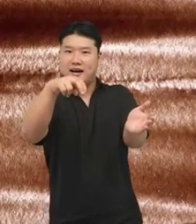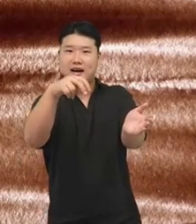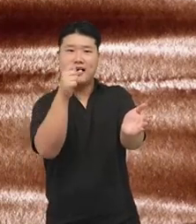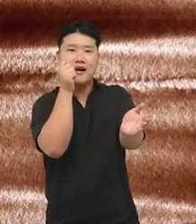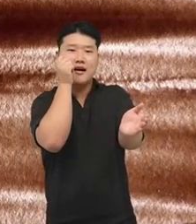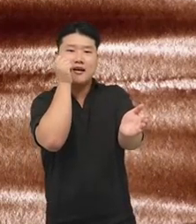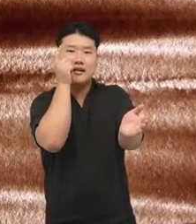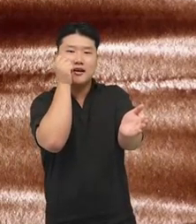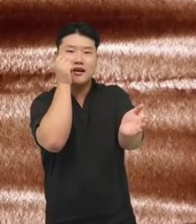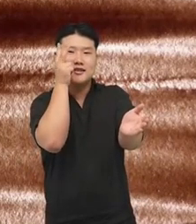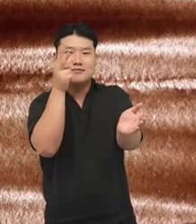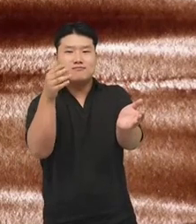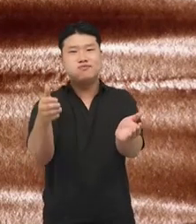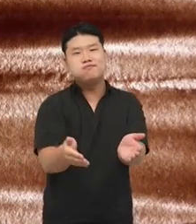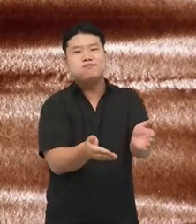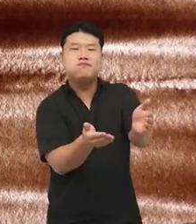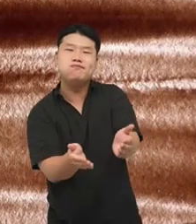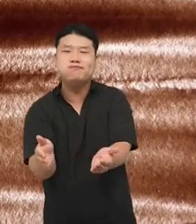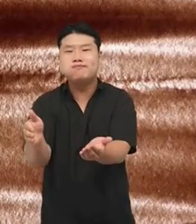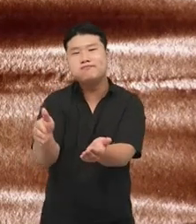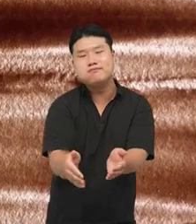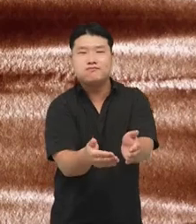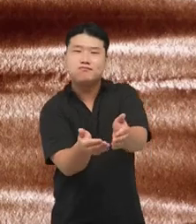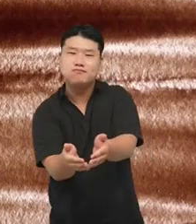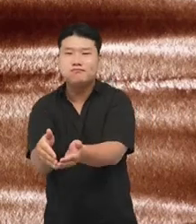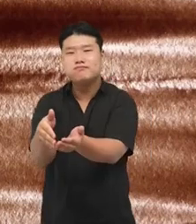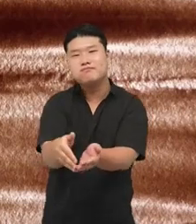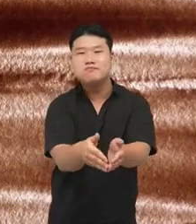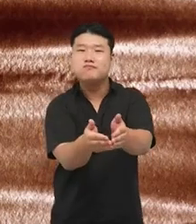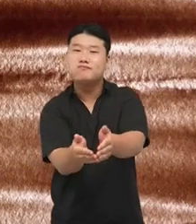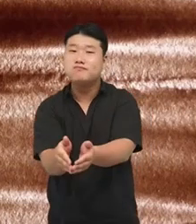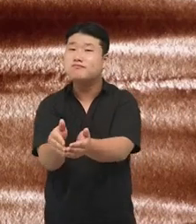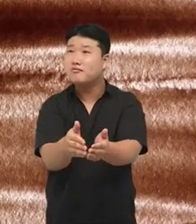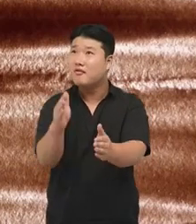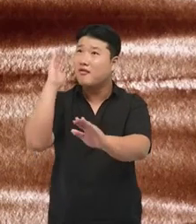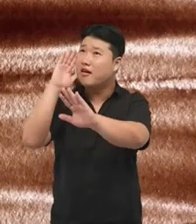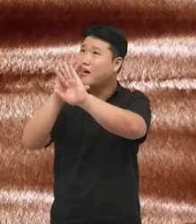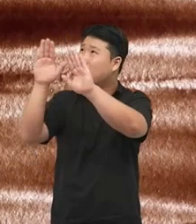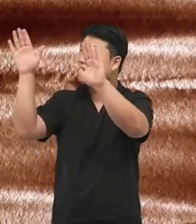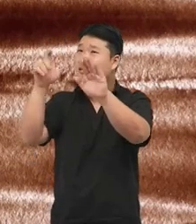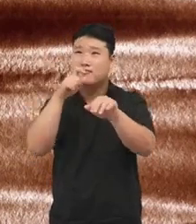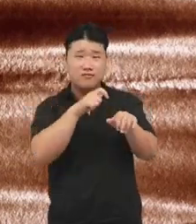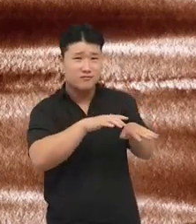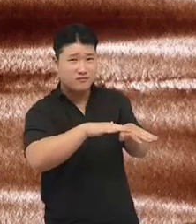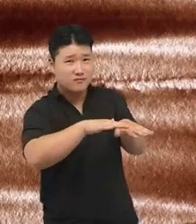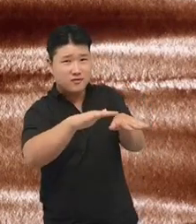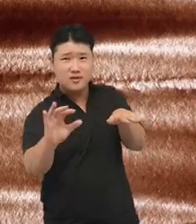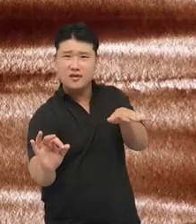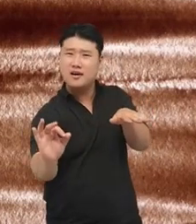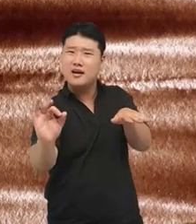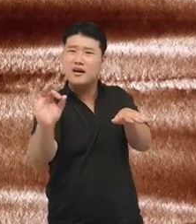먼지 짐작이 갑니다. 사보담과 에피는 하늘과 바다만 보이는 태평양 한가운데를 향해